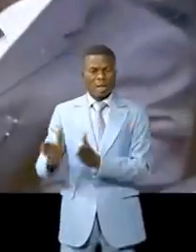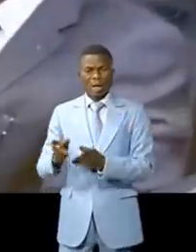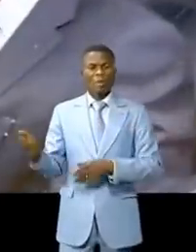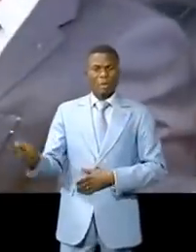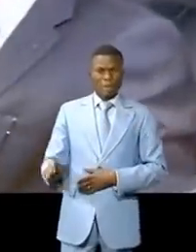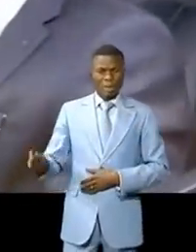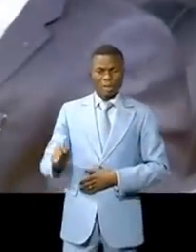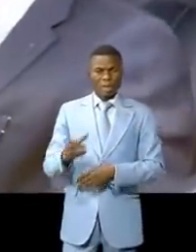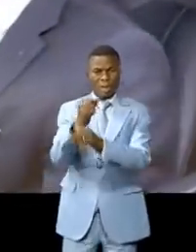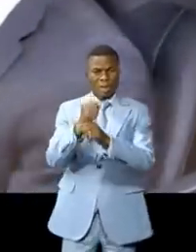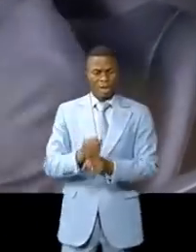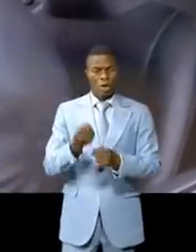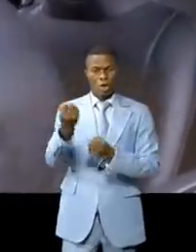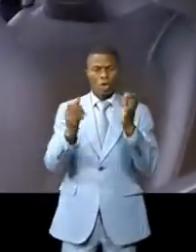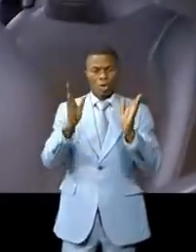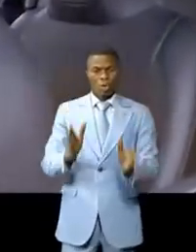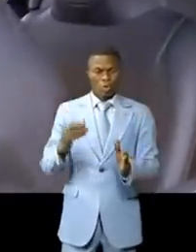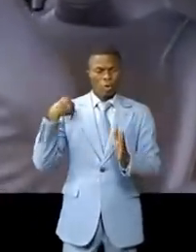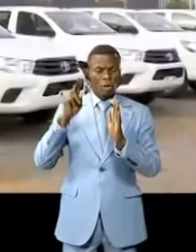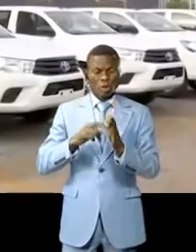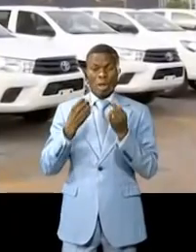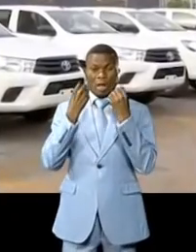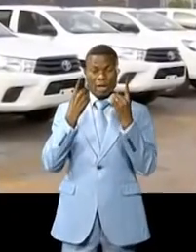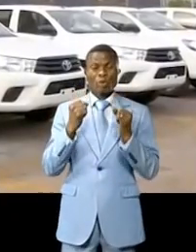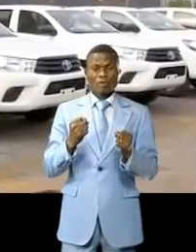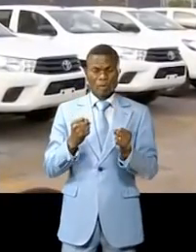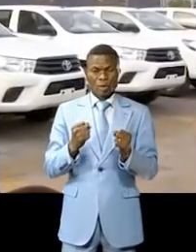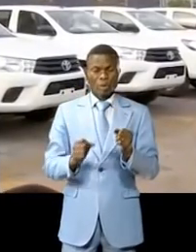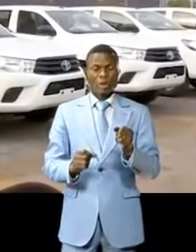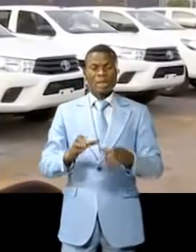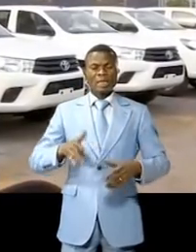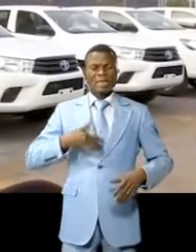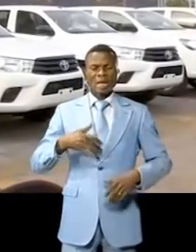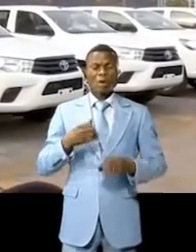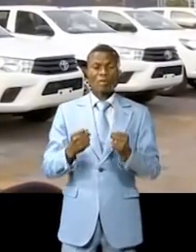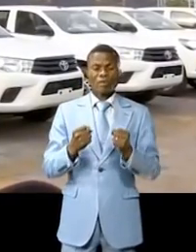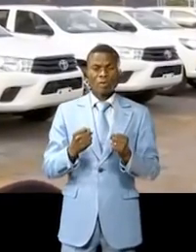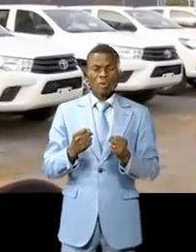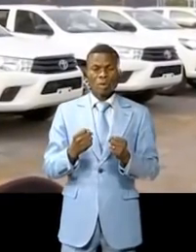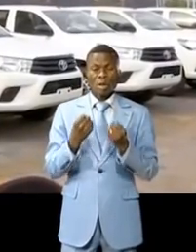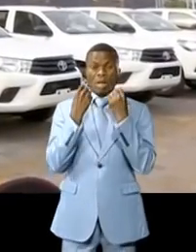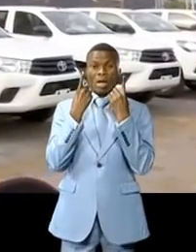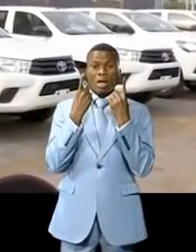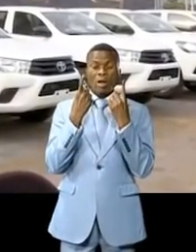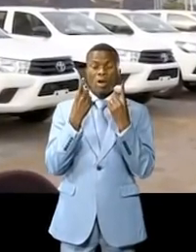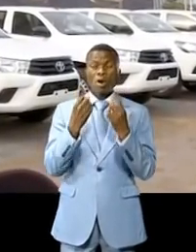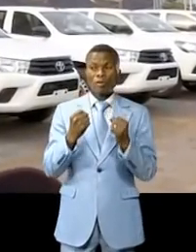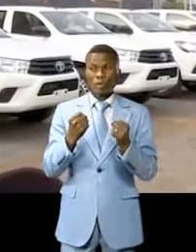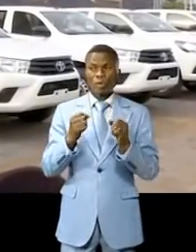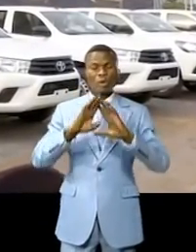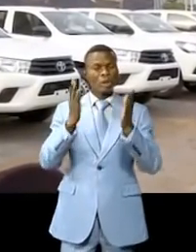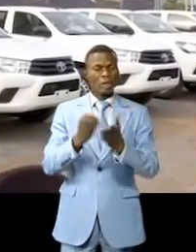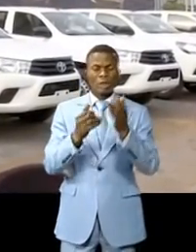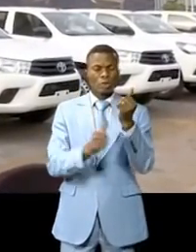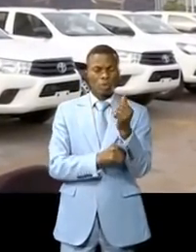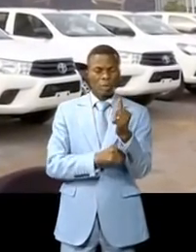territoire, cette dotation du gouvernement est une grande surprise. C'est une émotion. Une émotion que tout le monde ne